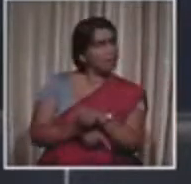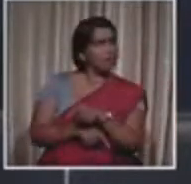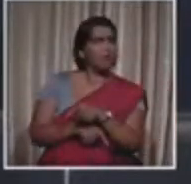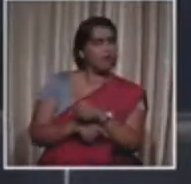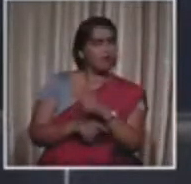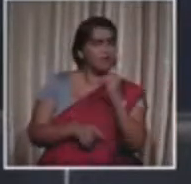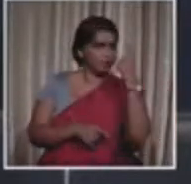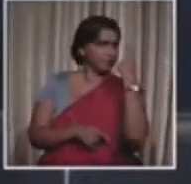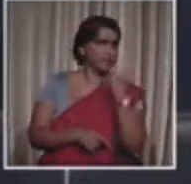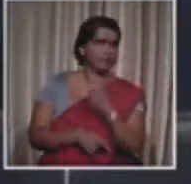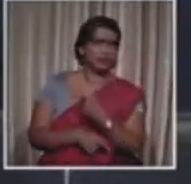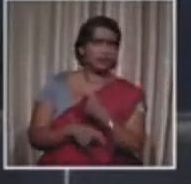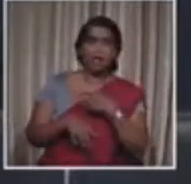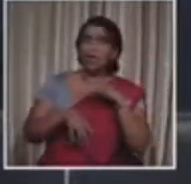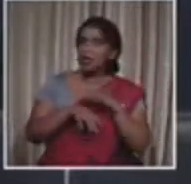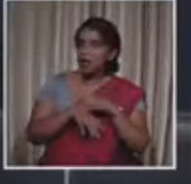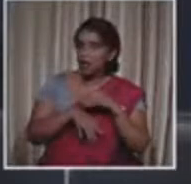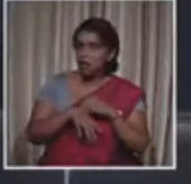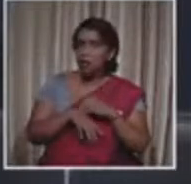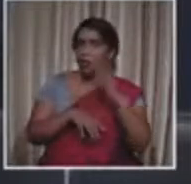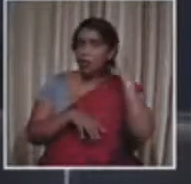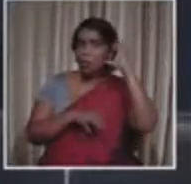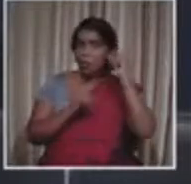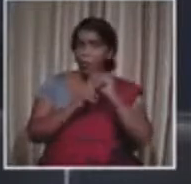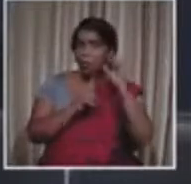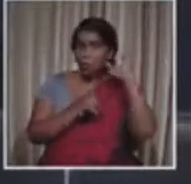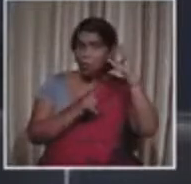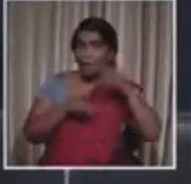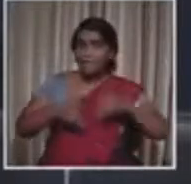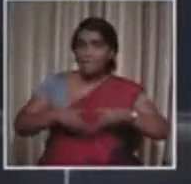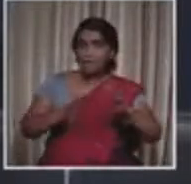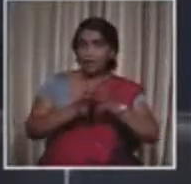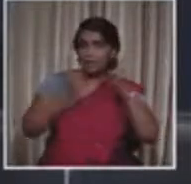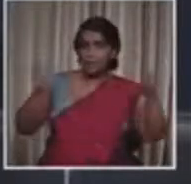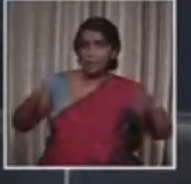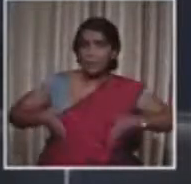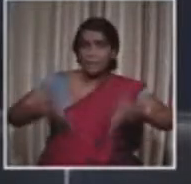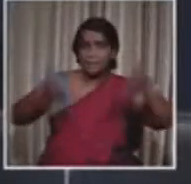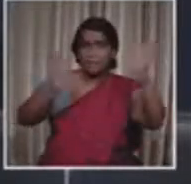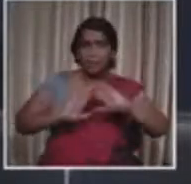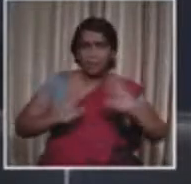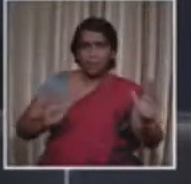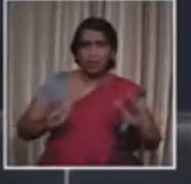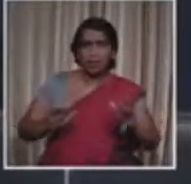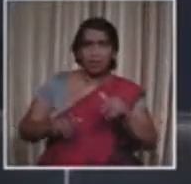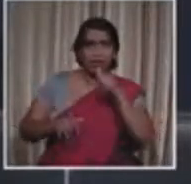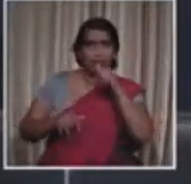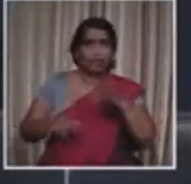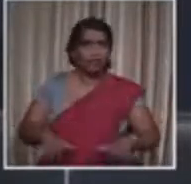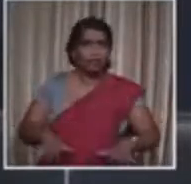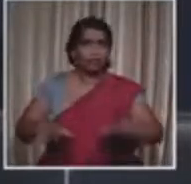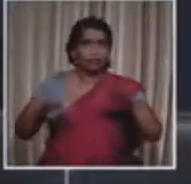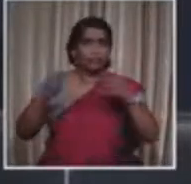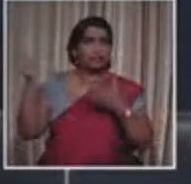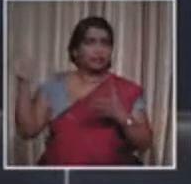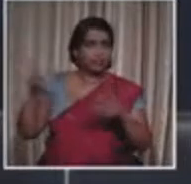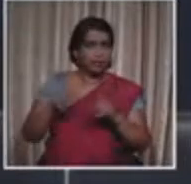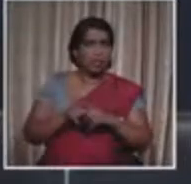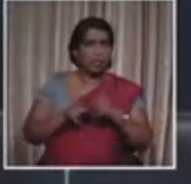ඇත්ත වශයෙන්ම රඹුක්කන ඉඳන් පොල් ගහලවට යන පාර ලොකු පාරක් නෙමෙයිනේ. ඔක යට වෙලා තියෙන වතුර වලට. ඉතින්